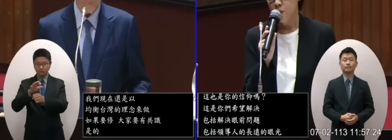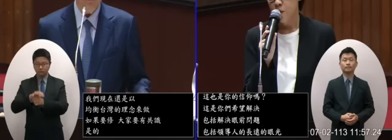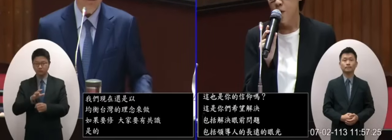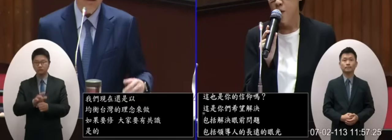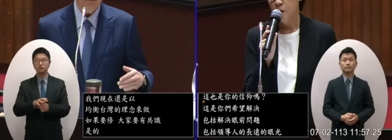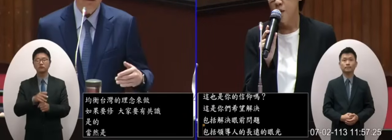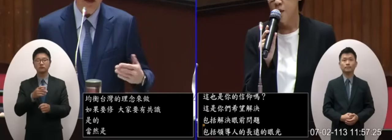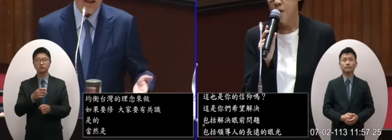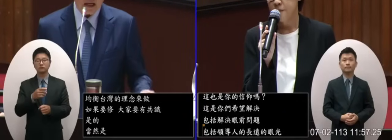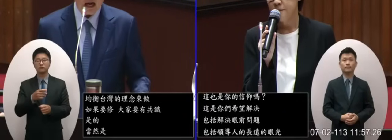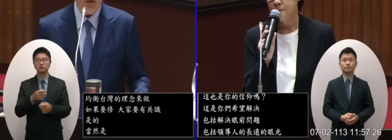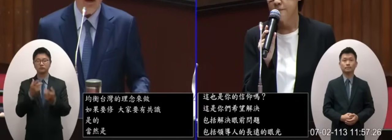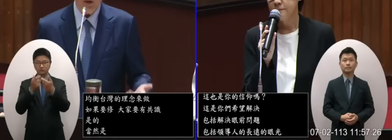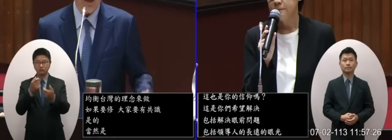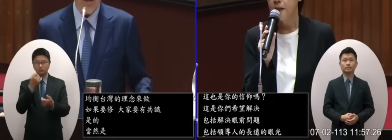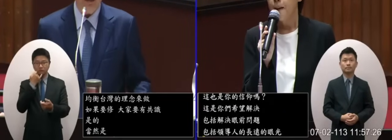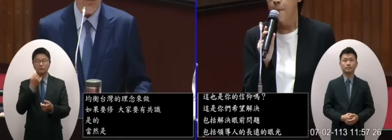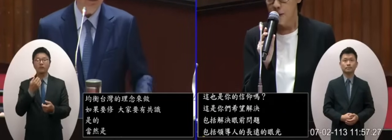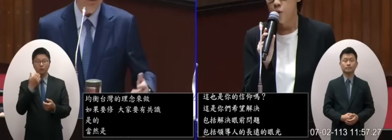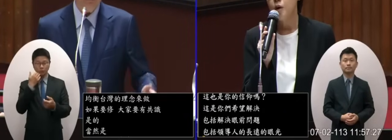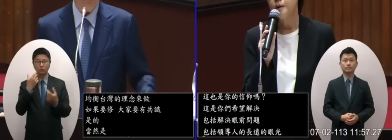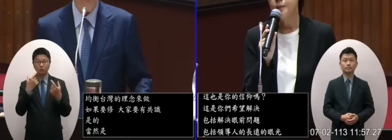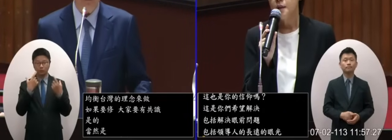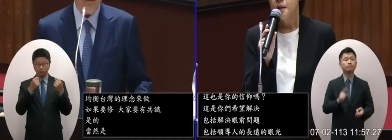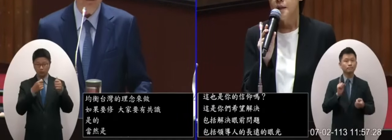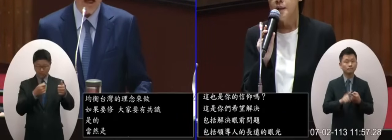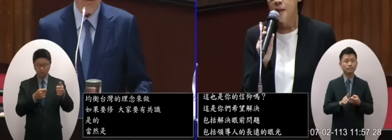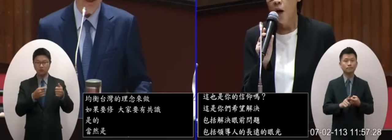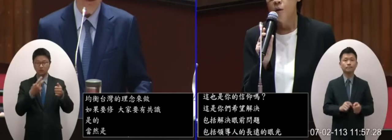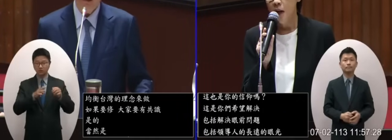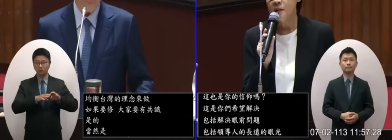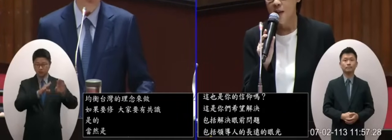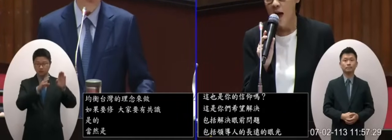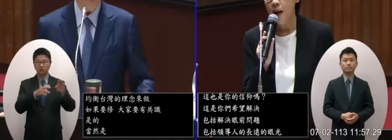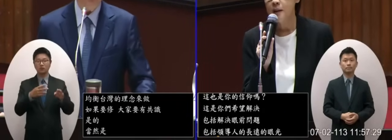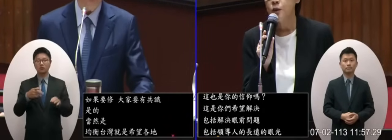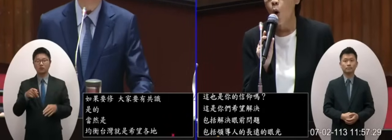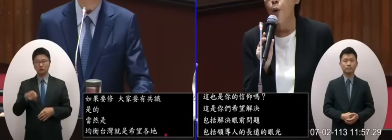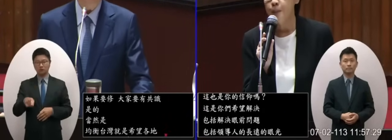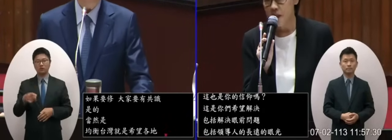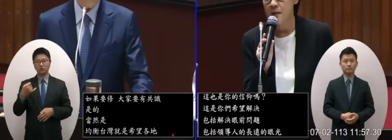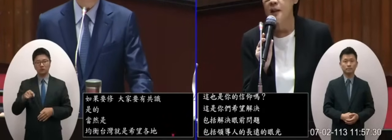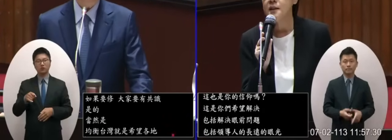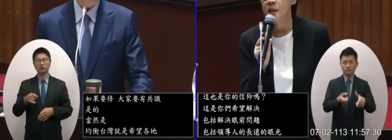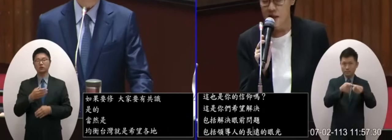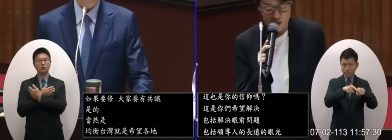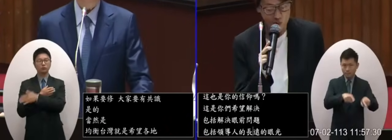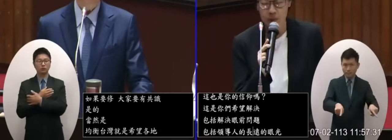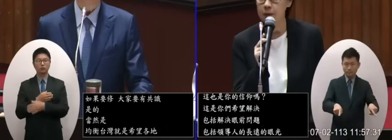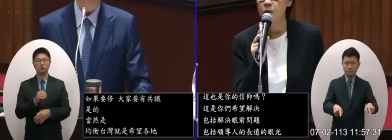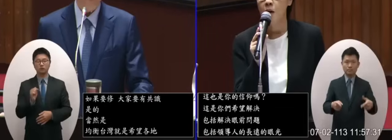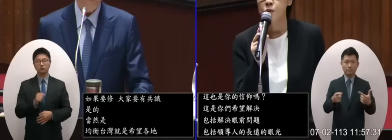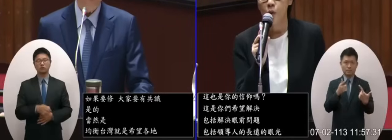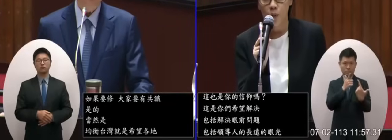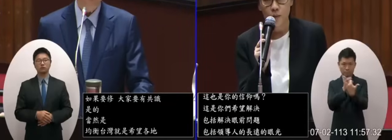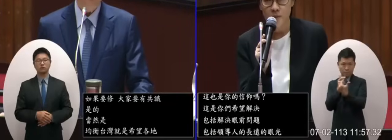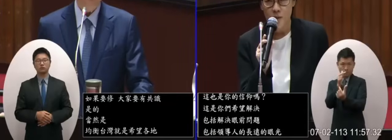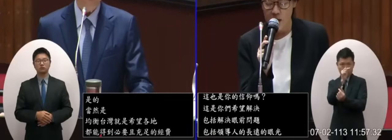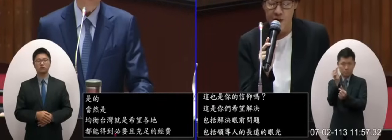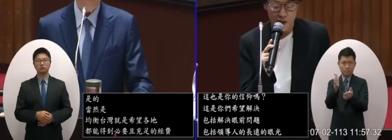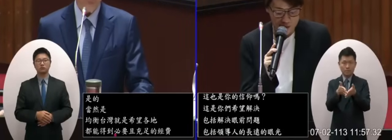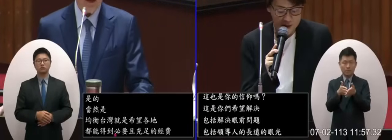而且不能原来好的越来越好，就是他强任他强， 要让他这样绝对不行，公平跟合理。我们没有要